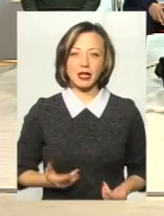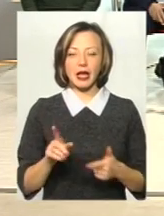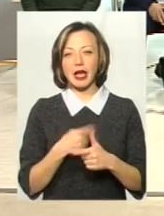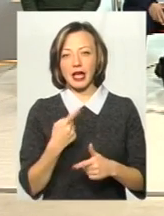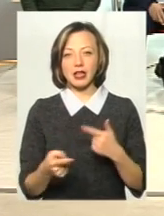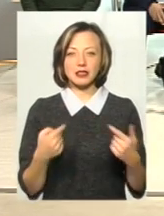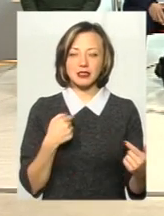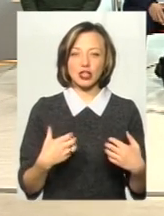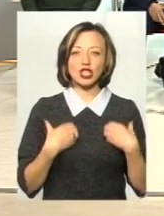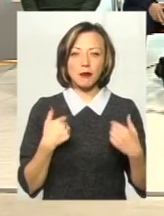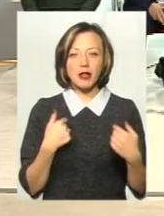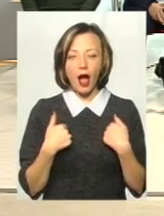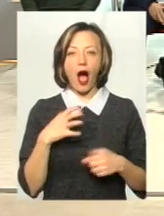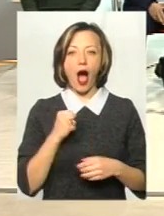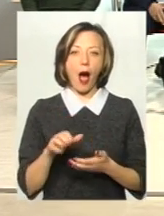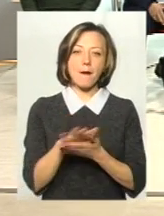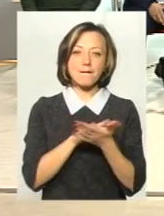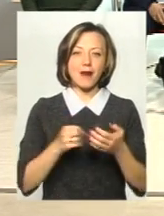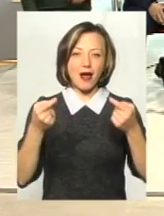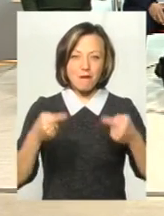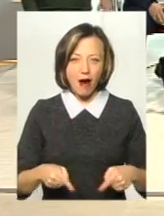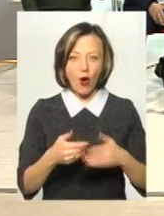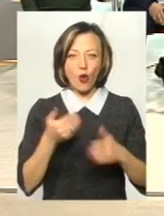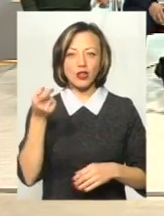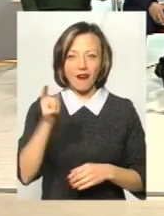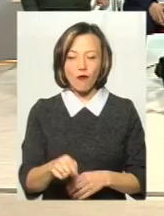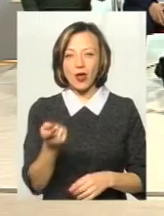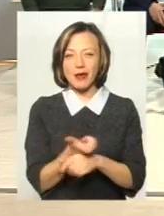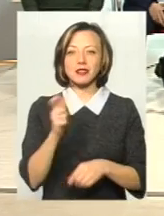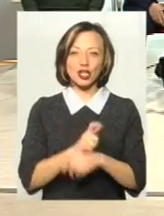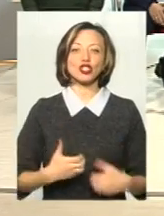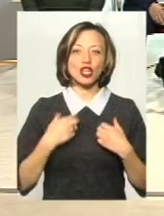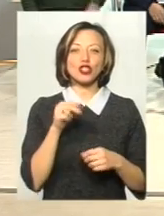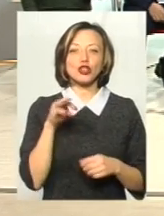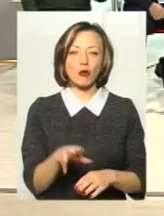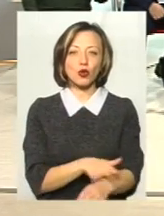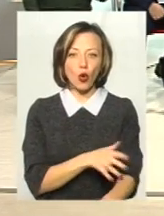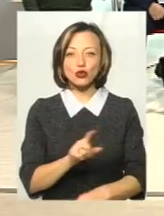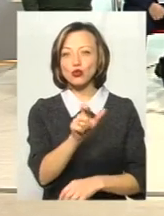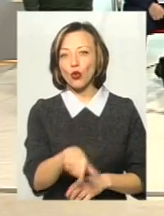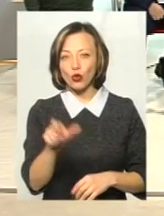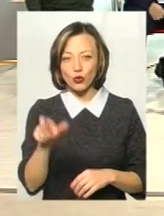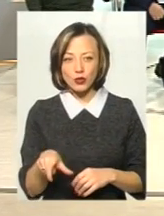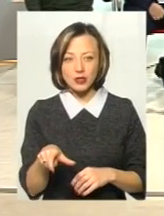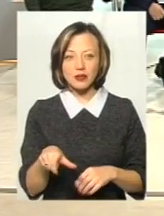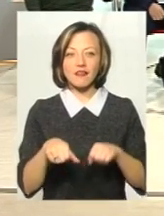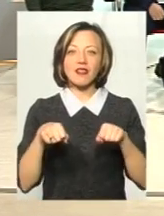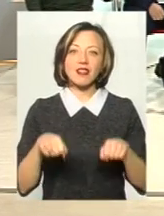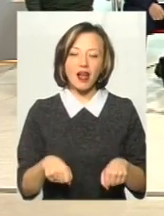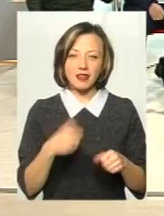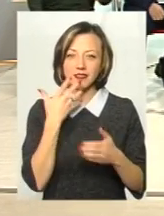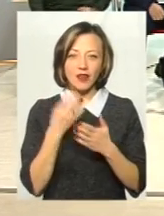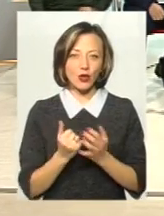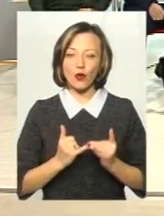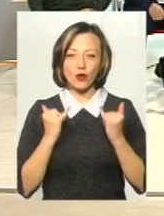страшны мытарства, а погибают от того, и тем страшнее, чем дольше, что люди влади своєї